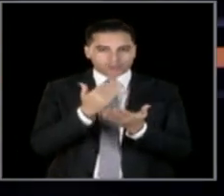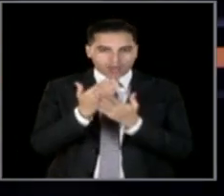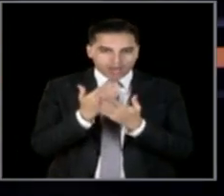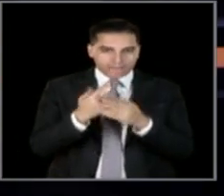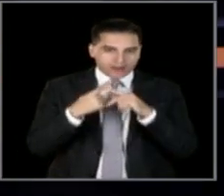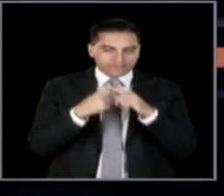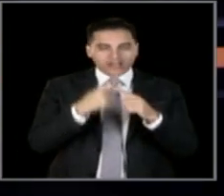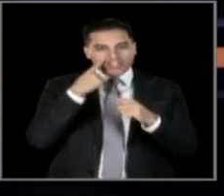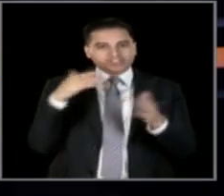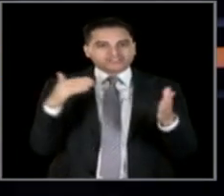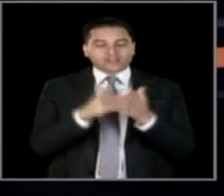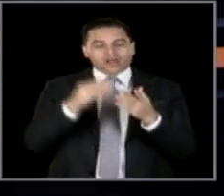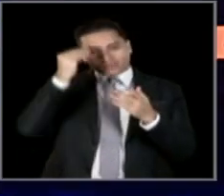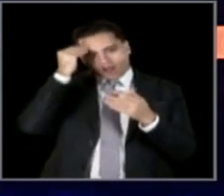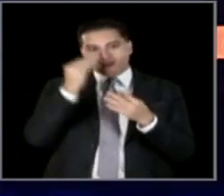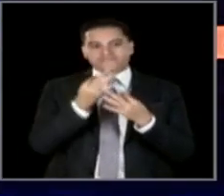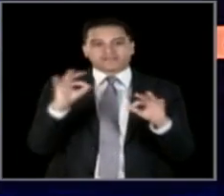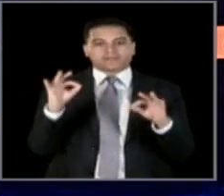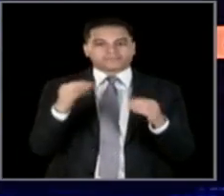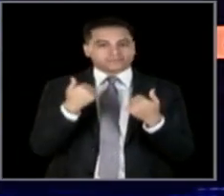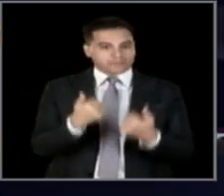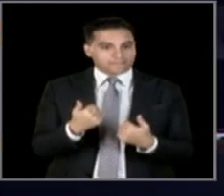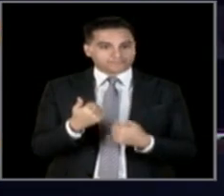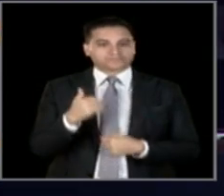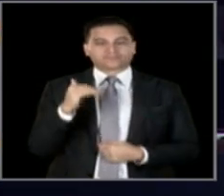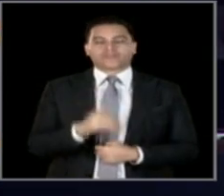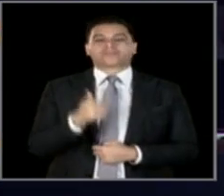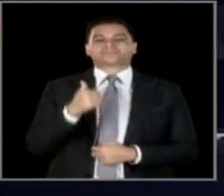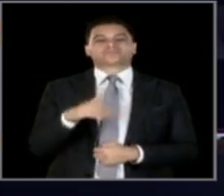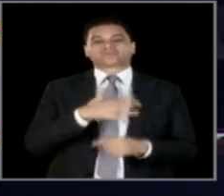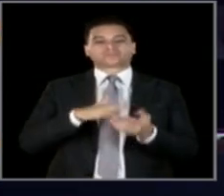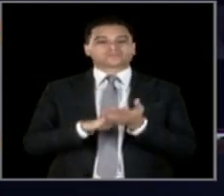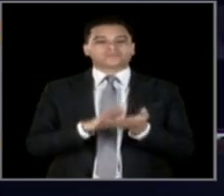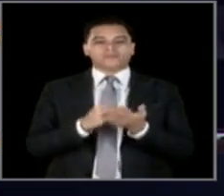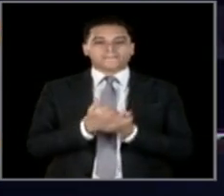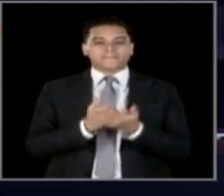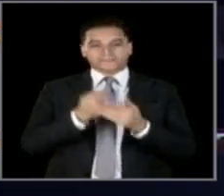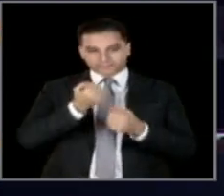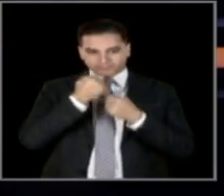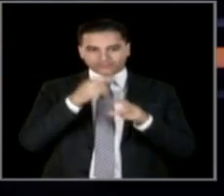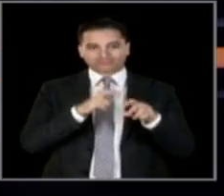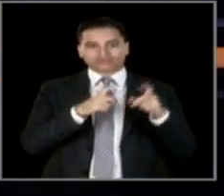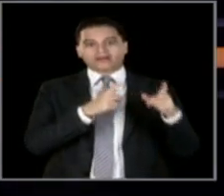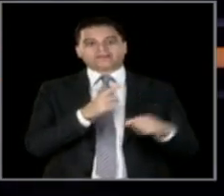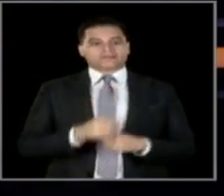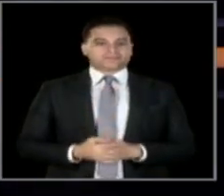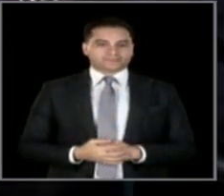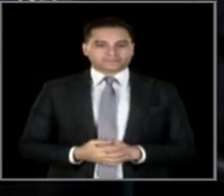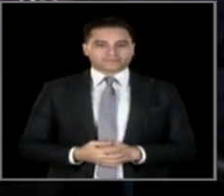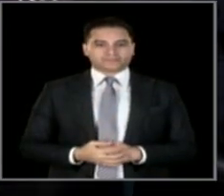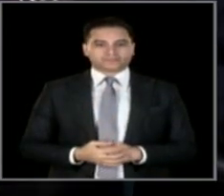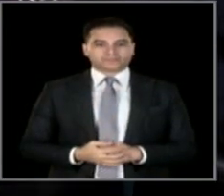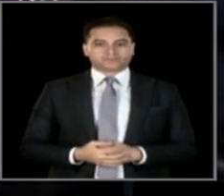اكتر علشان تعرفوا تكملوا. اتفقنا؟ نحيي كلنا مدرسة منيا الامر. اشهر